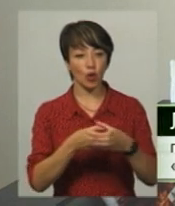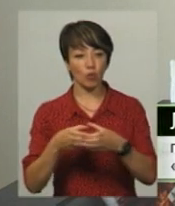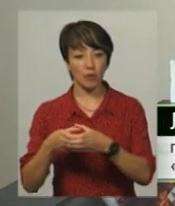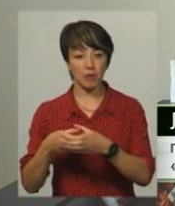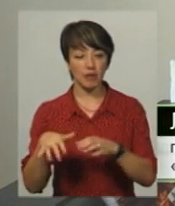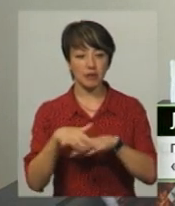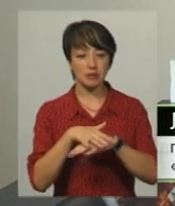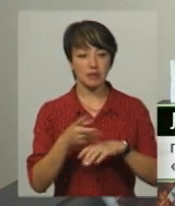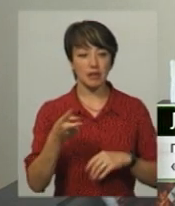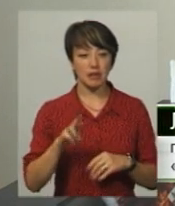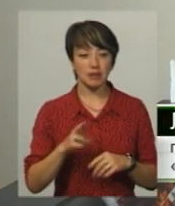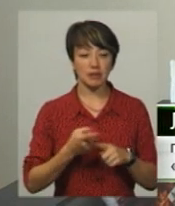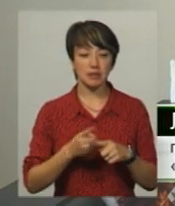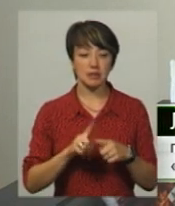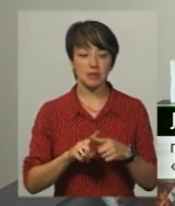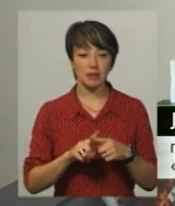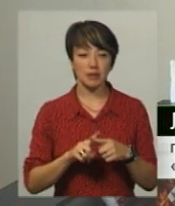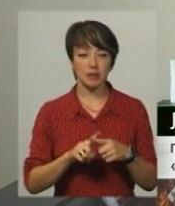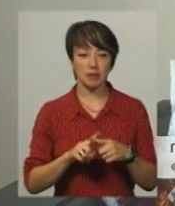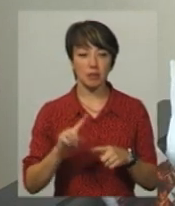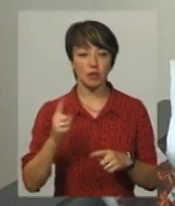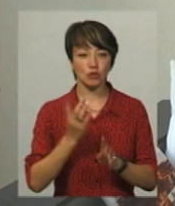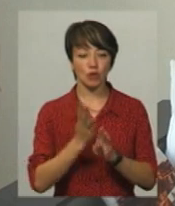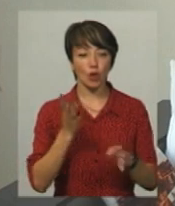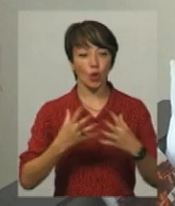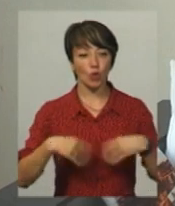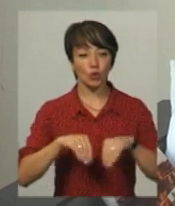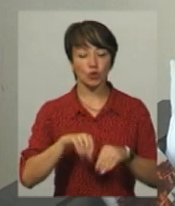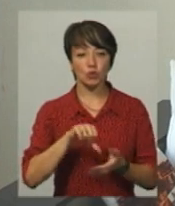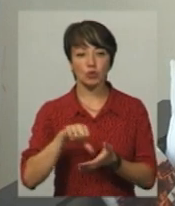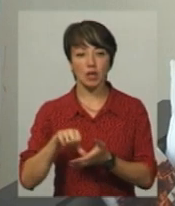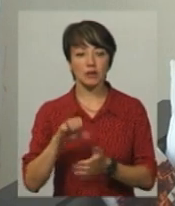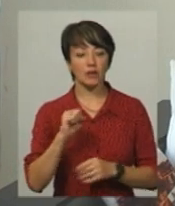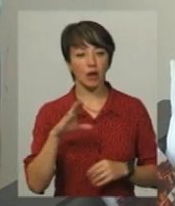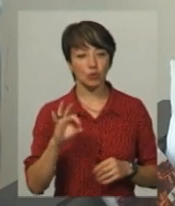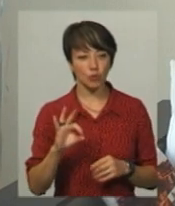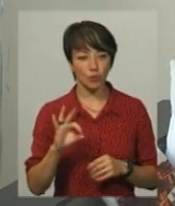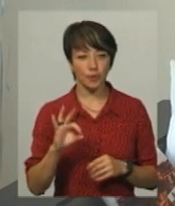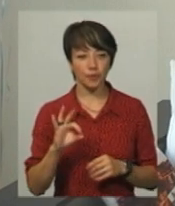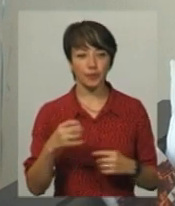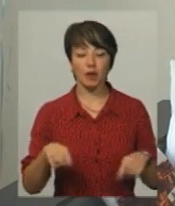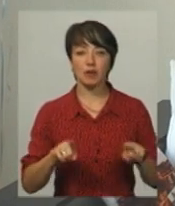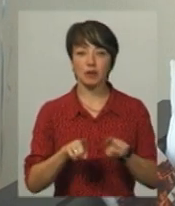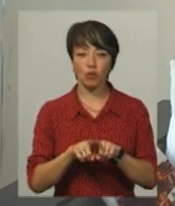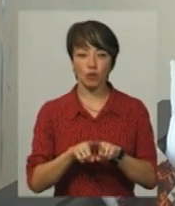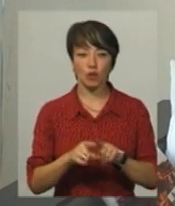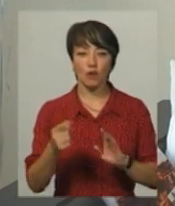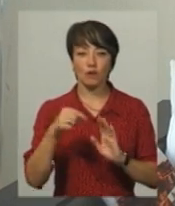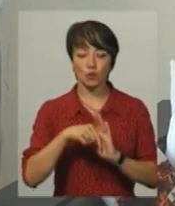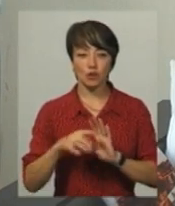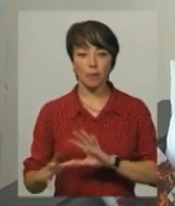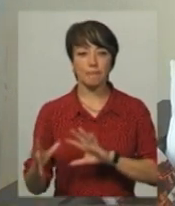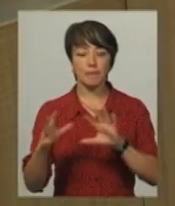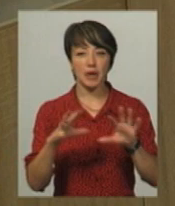цільовими групами. Це насамперед родини учасників АТО, також внутрішньо